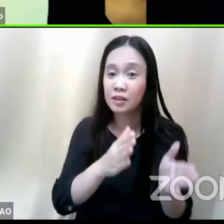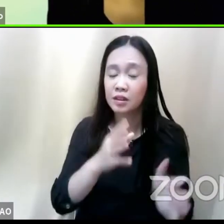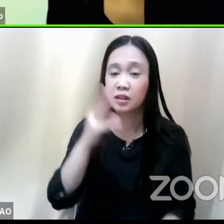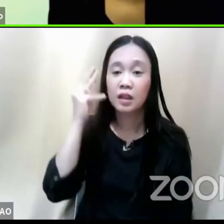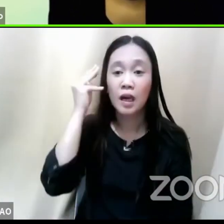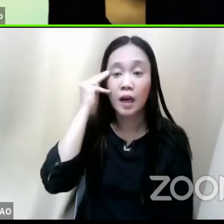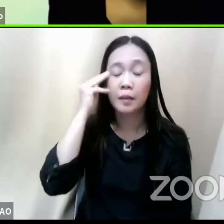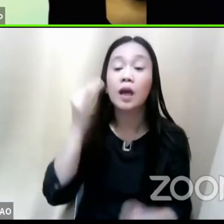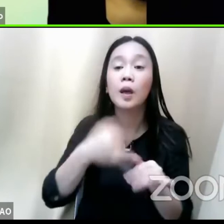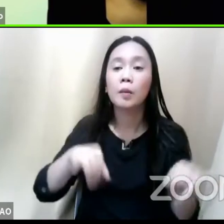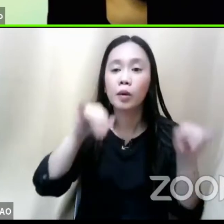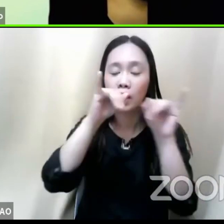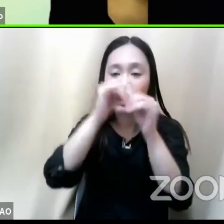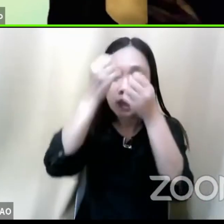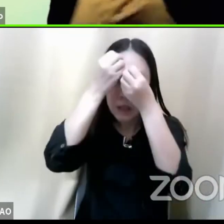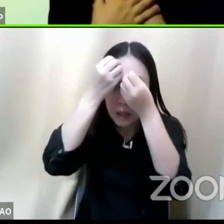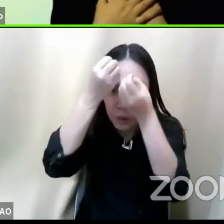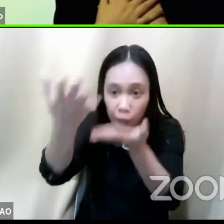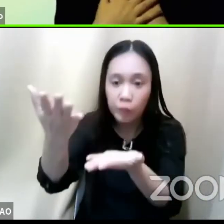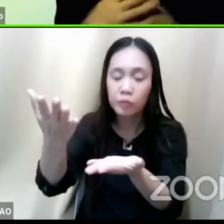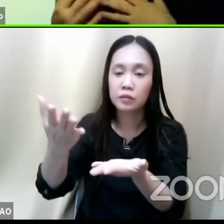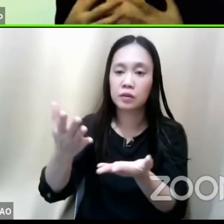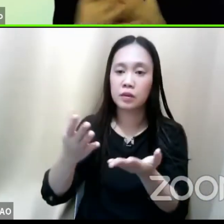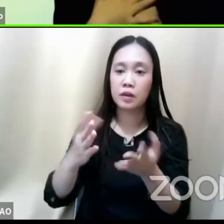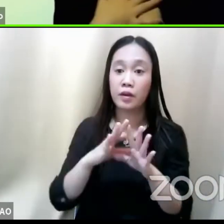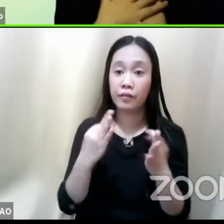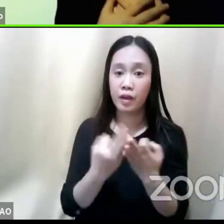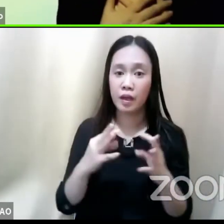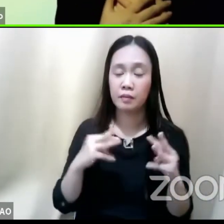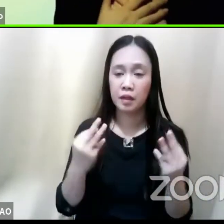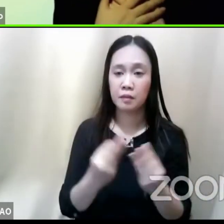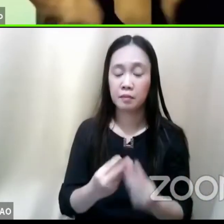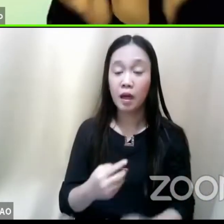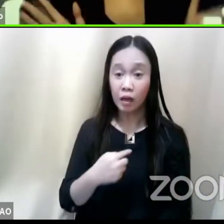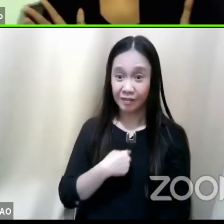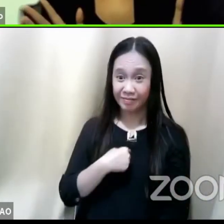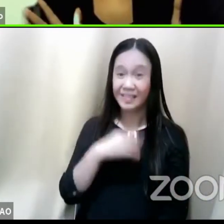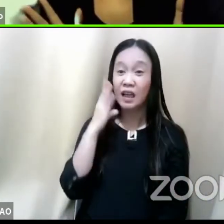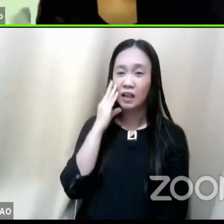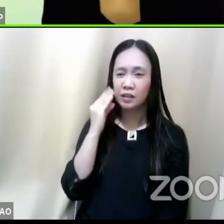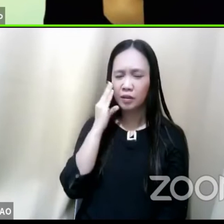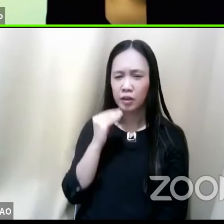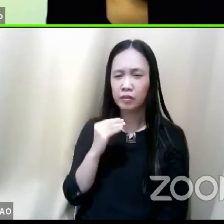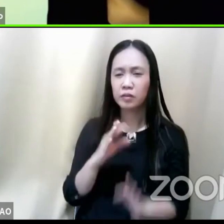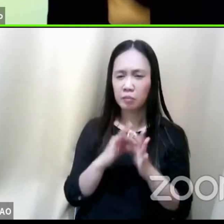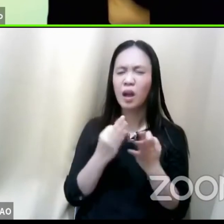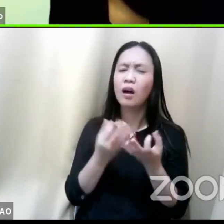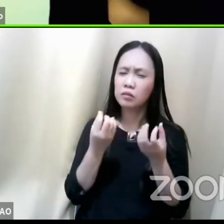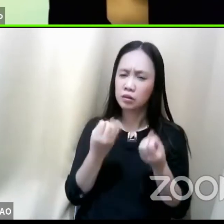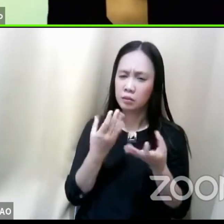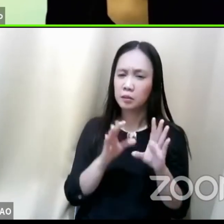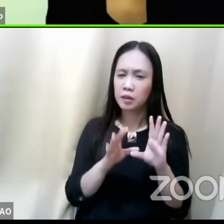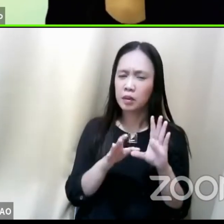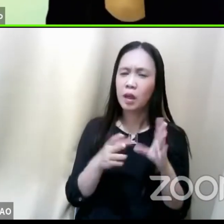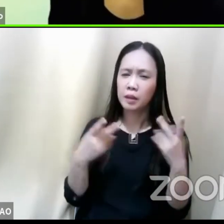talaga na informed yung mga family members. Kasi po, in our experience po sa family, maraming pong PWD. Meron po kaming